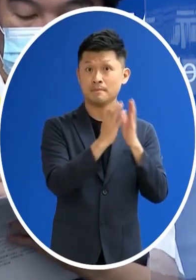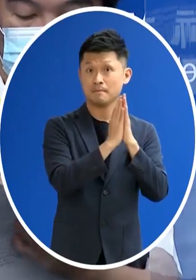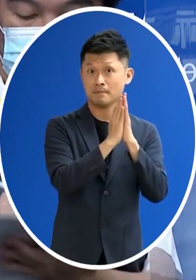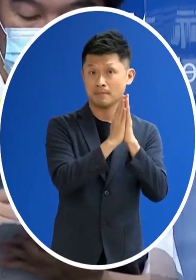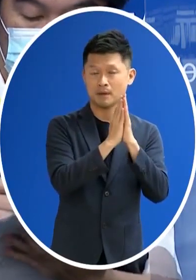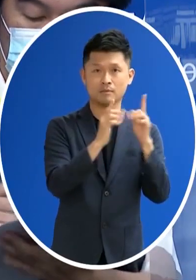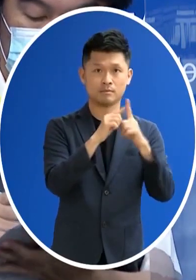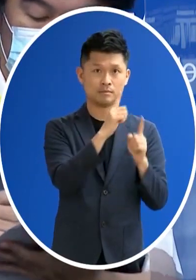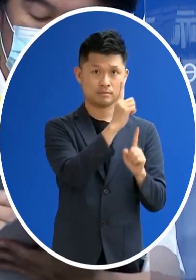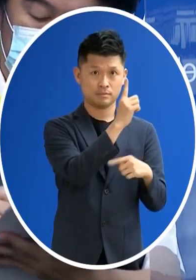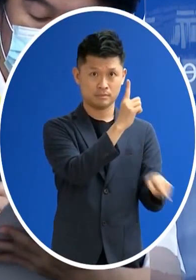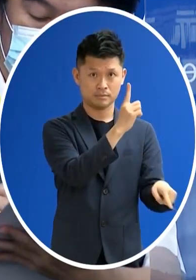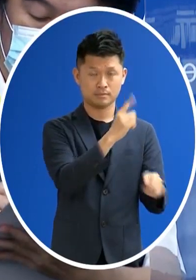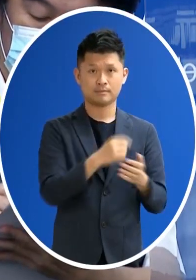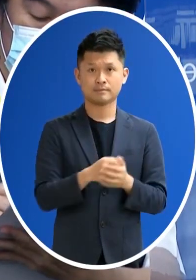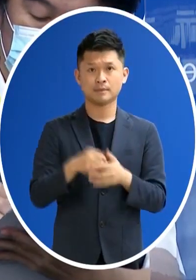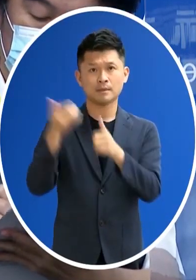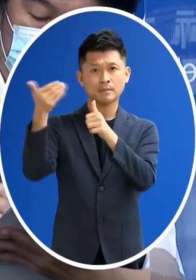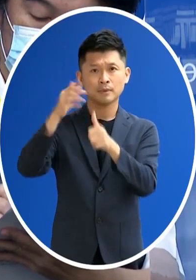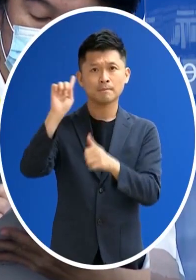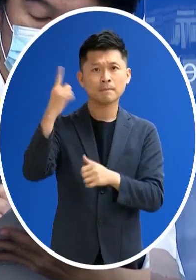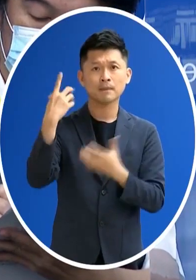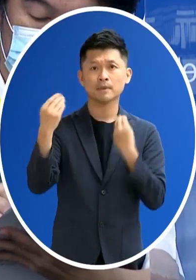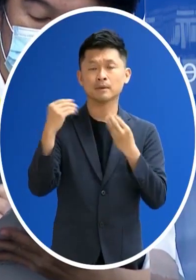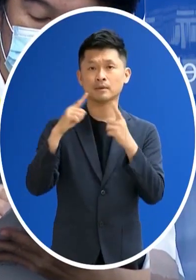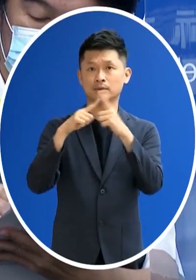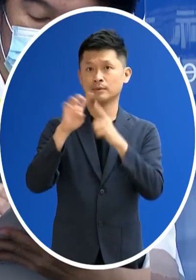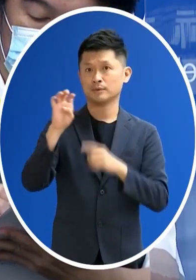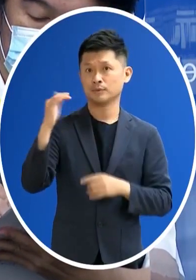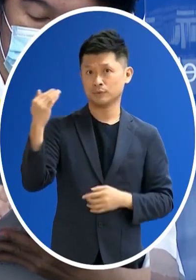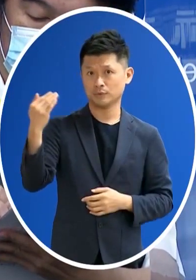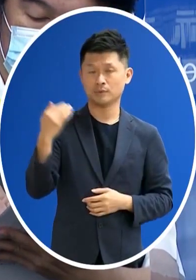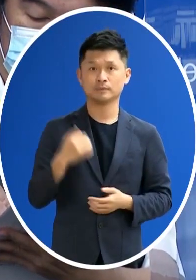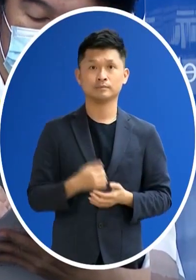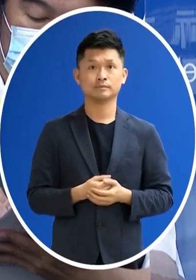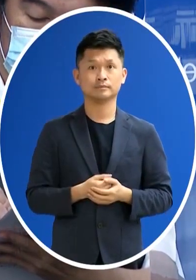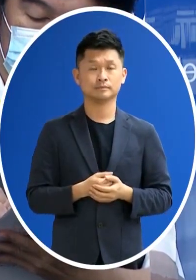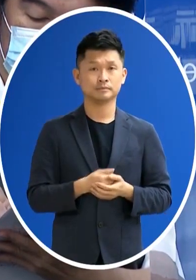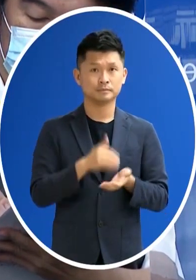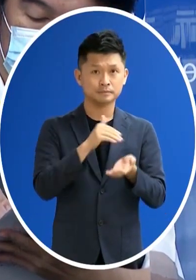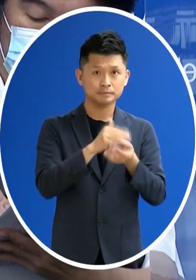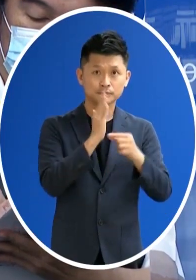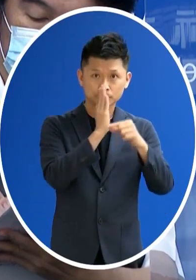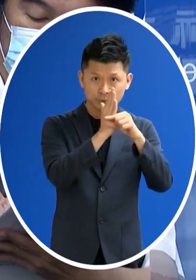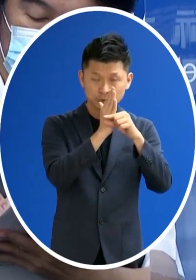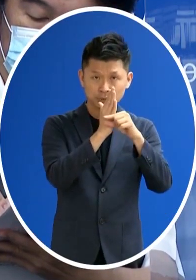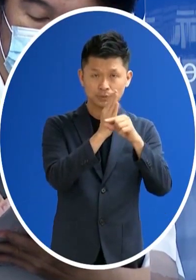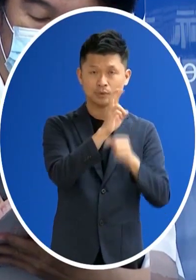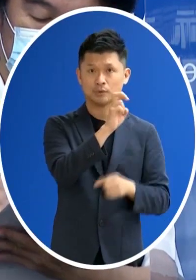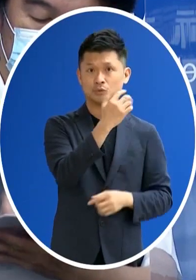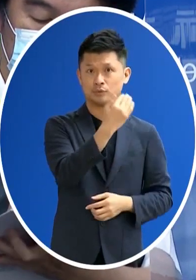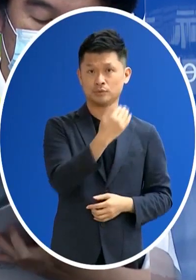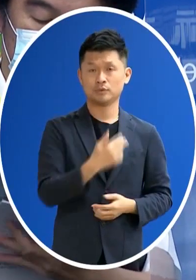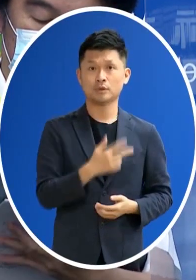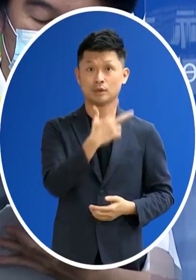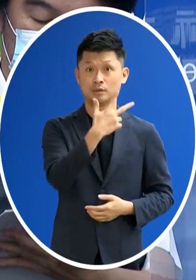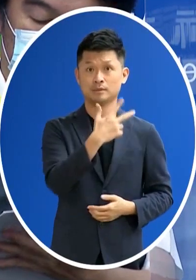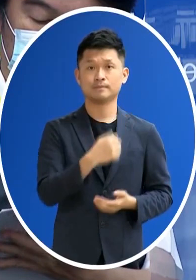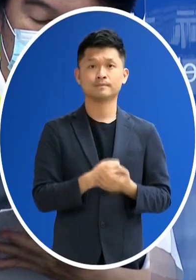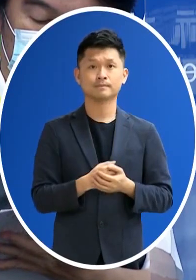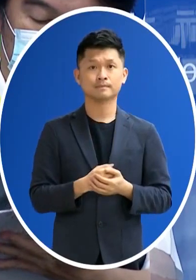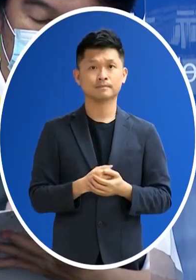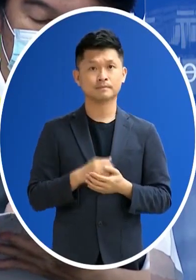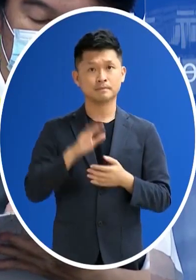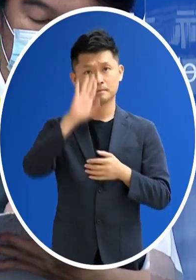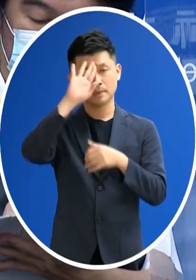进香团1例，不明感染源49例，移交中的有27例。那当然，这些不明感染源